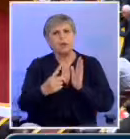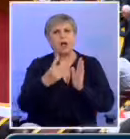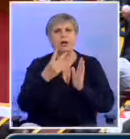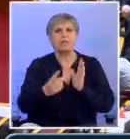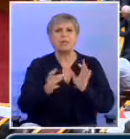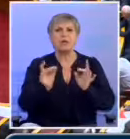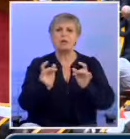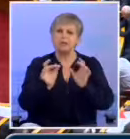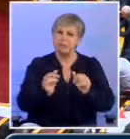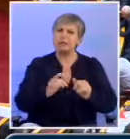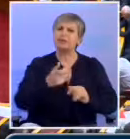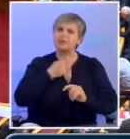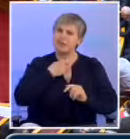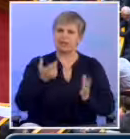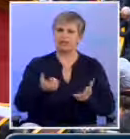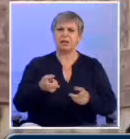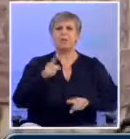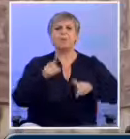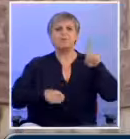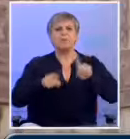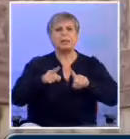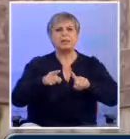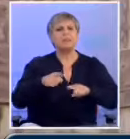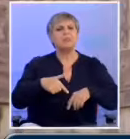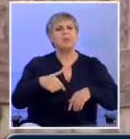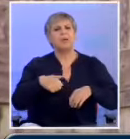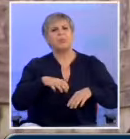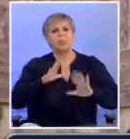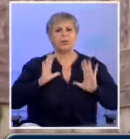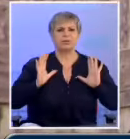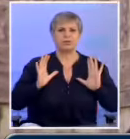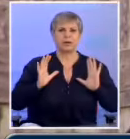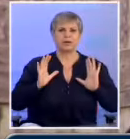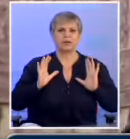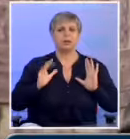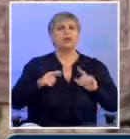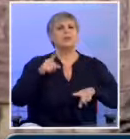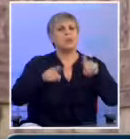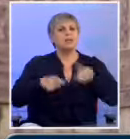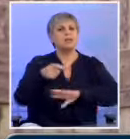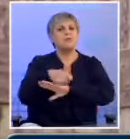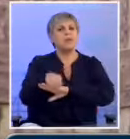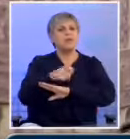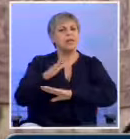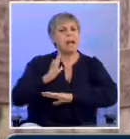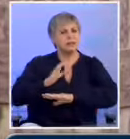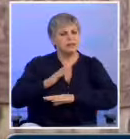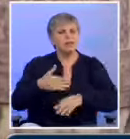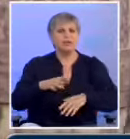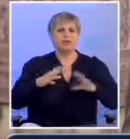δεν συμφωνεί ή δεν συμφωνούν πολλοί οι λειτουργοί του δικαίου, είναι κάτι το οποίο μπορεί να διορθωθεί με